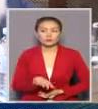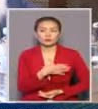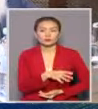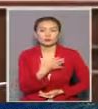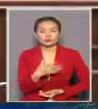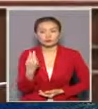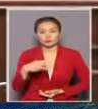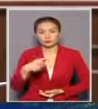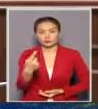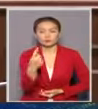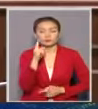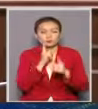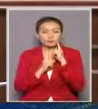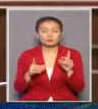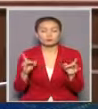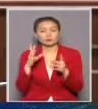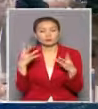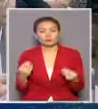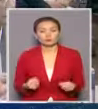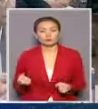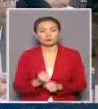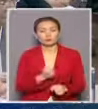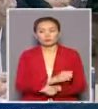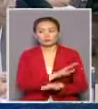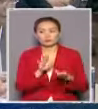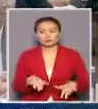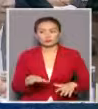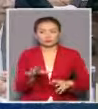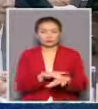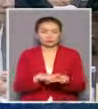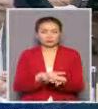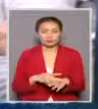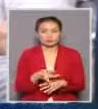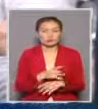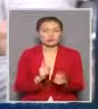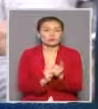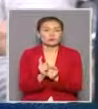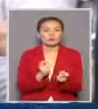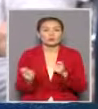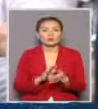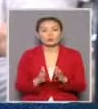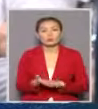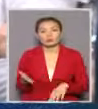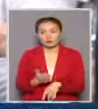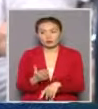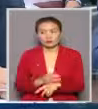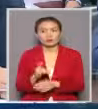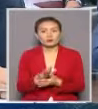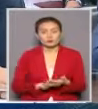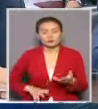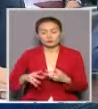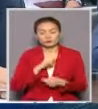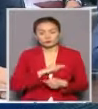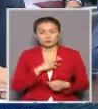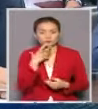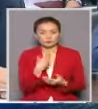Предыдущая, 31-я сессия была посвящена определению места и роли Ассамблеи в реформировании политической системы. В дальнейшем в своей